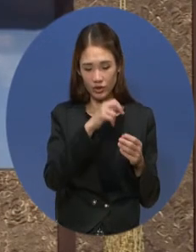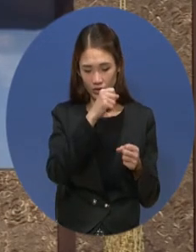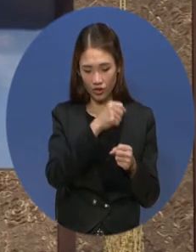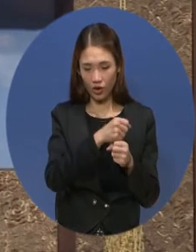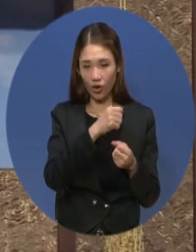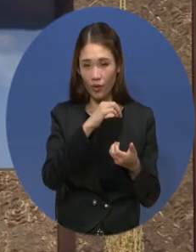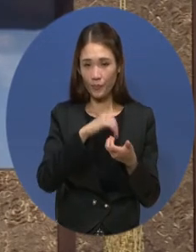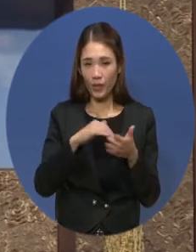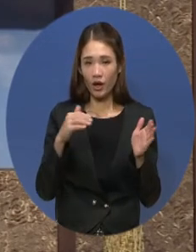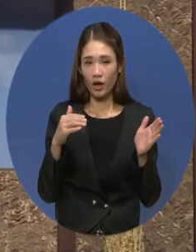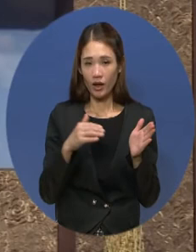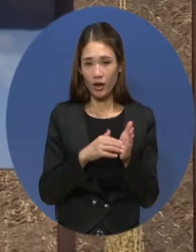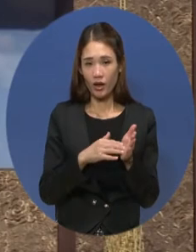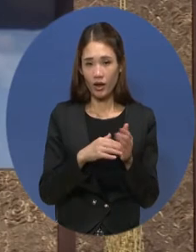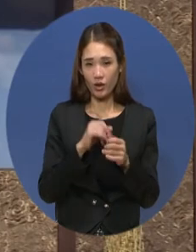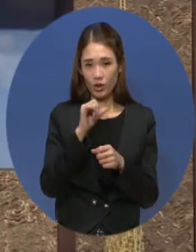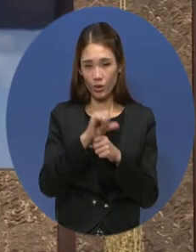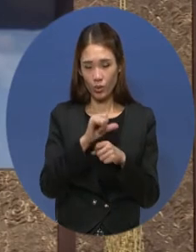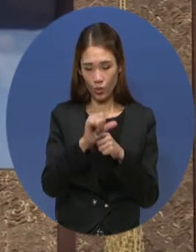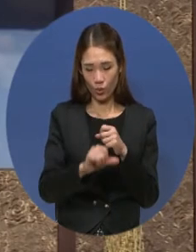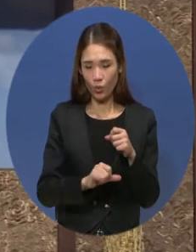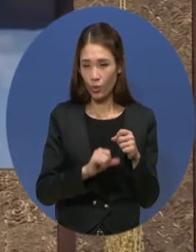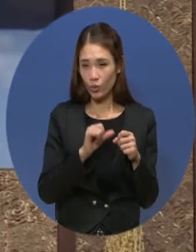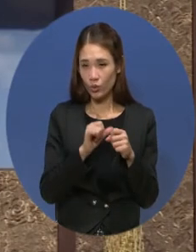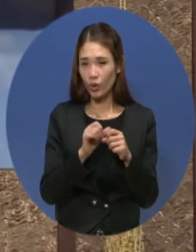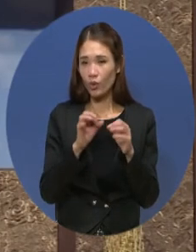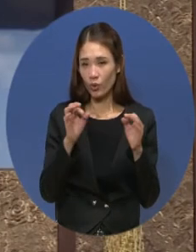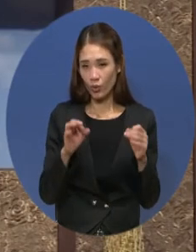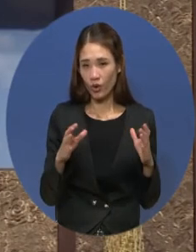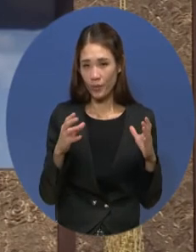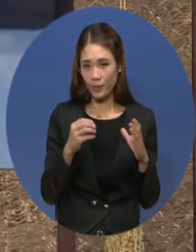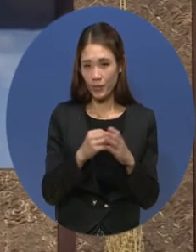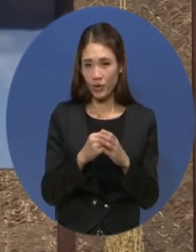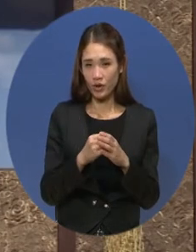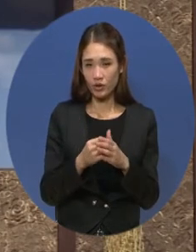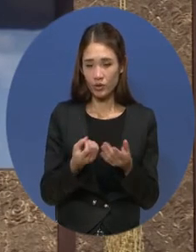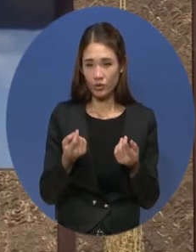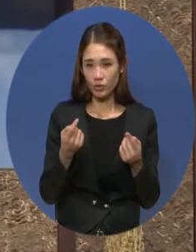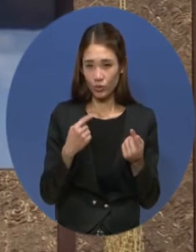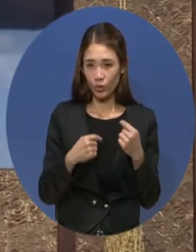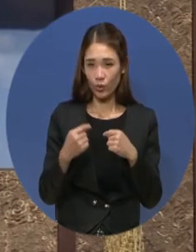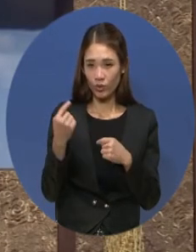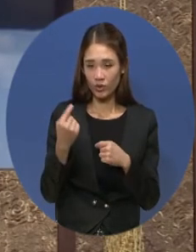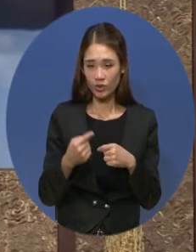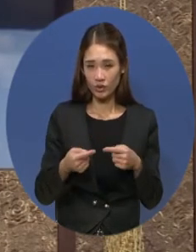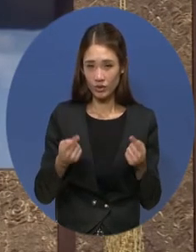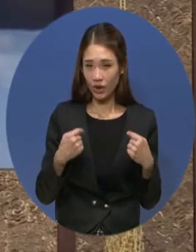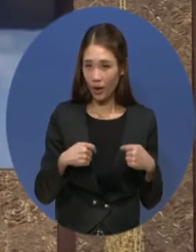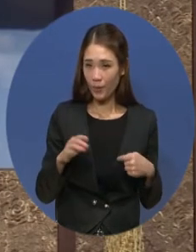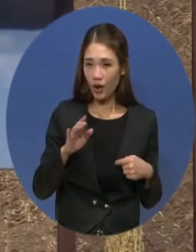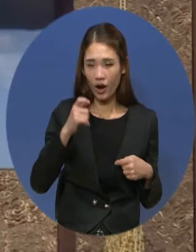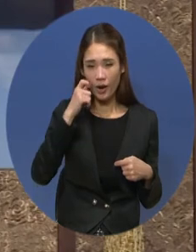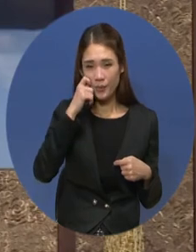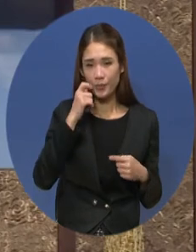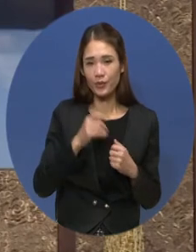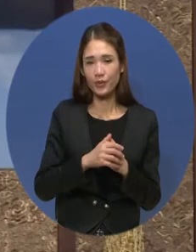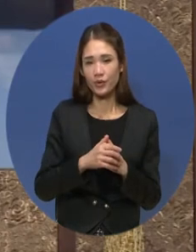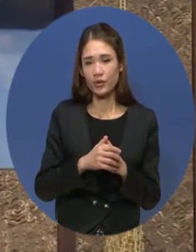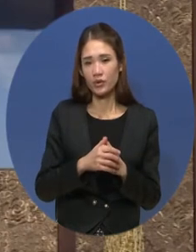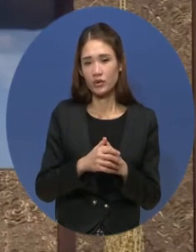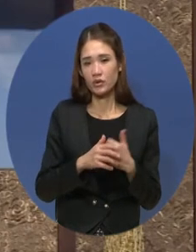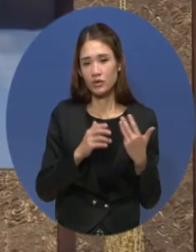5년 동안 그냥 가기 때문에 어 정원이 참여도 들어오기가 어려워집니다 근데 치고 뭐 지금은